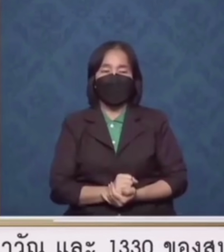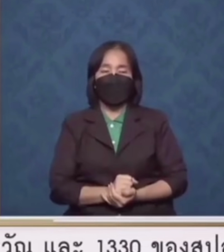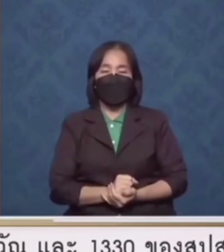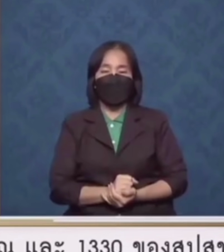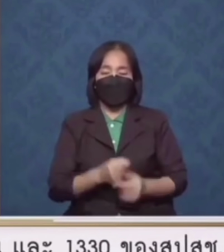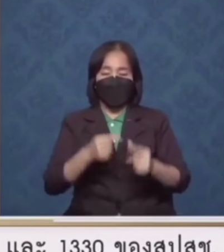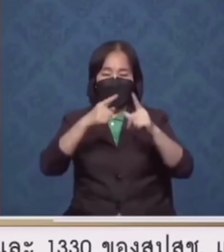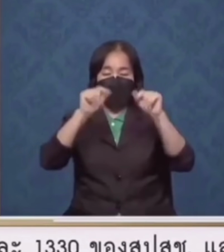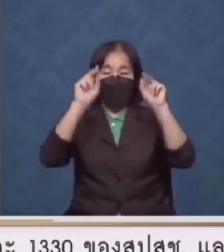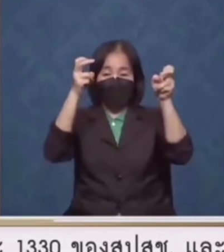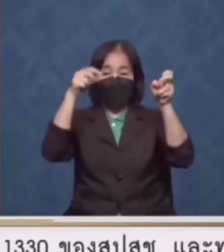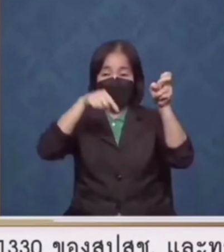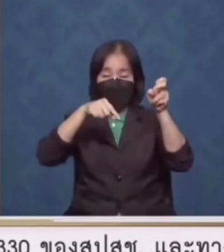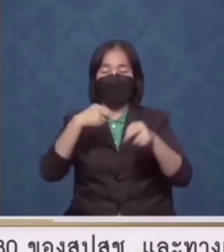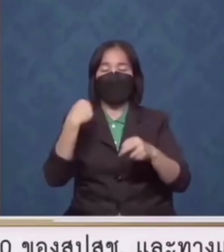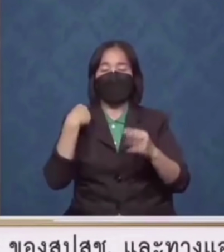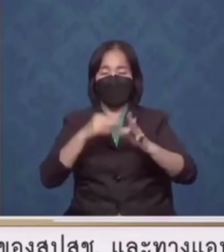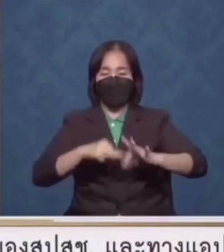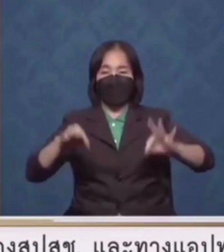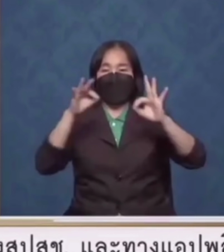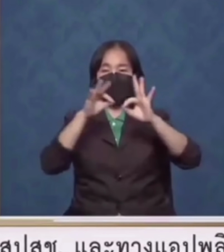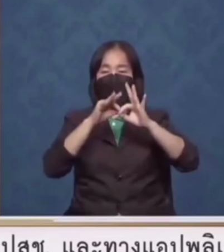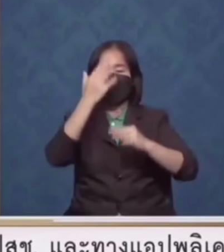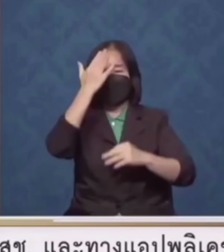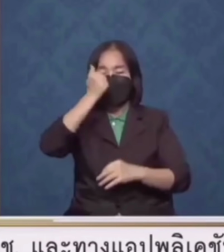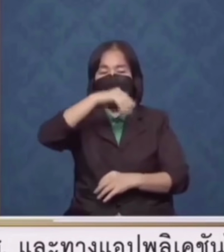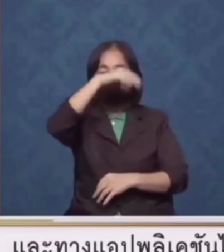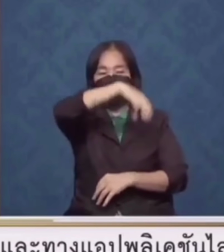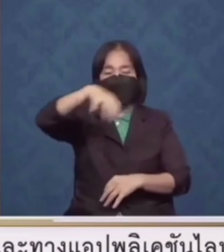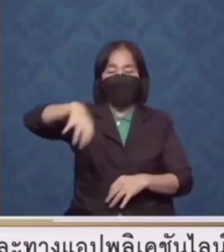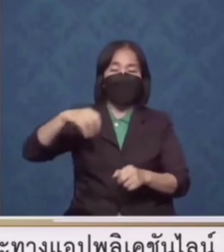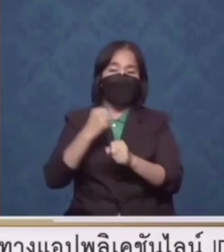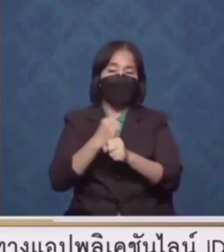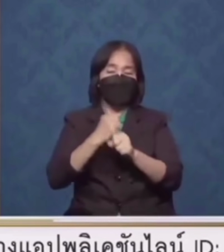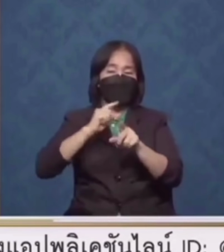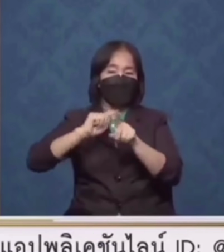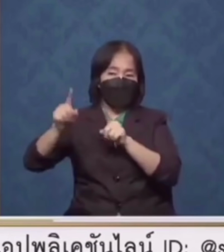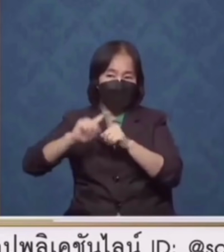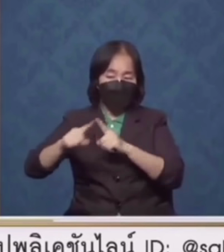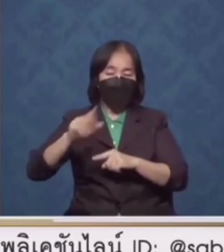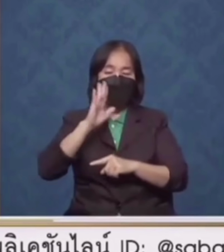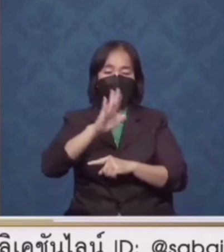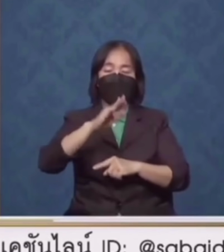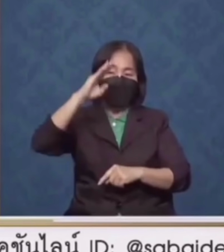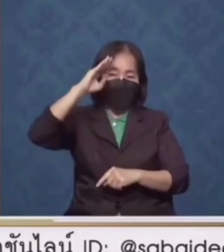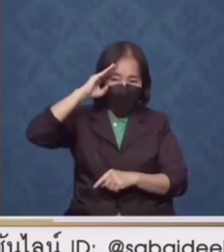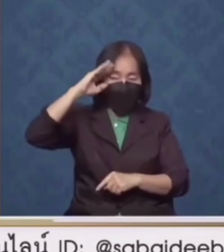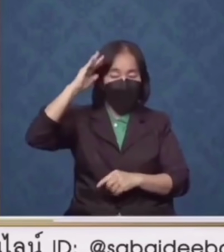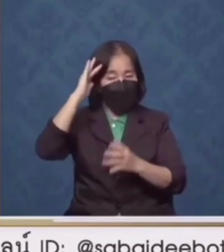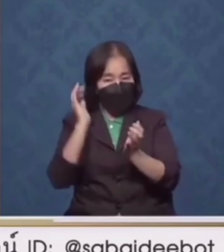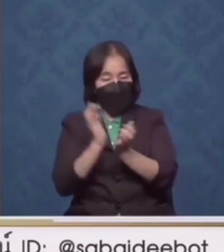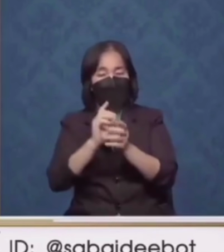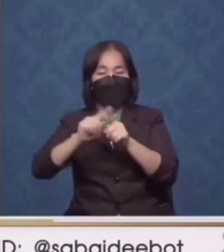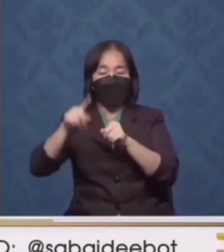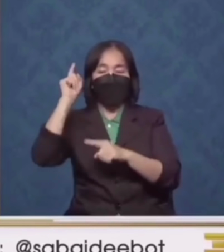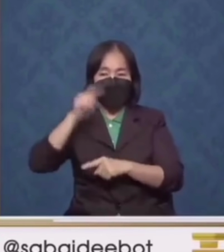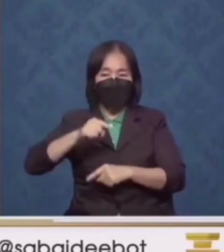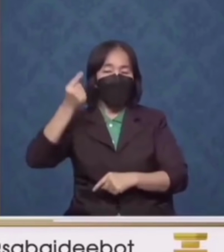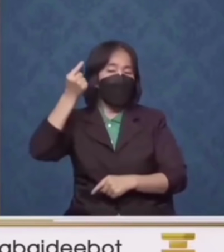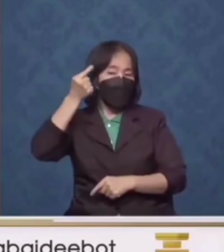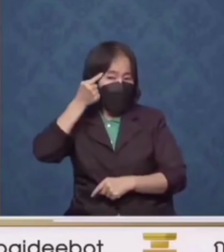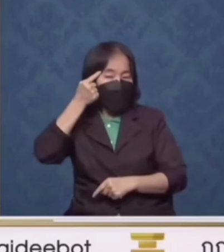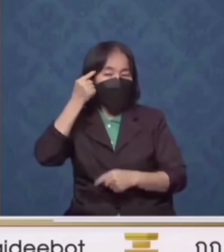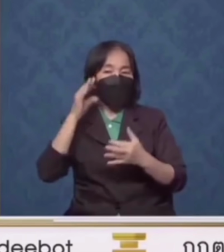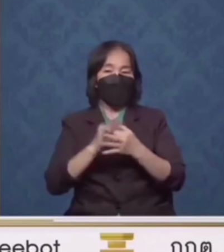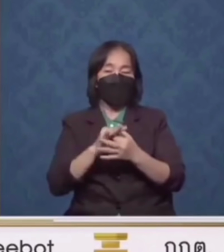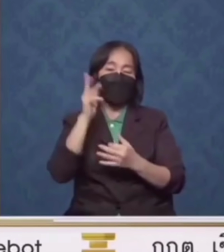ครับก็มีความจำเป็นนะครับที่หน่วยงานทุกหน่วยรวมทั้งหน่วยงานด้านมั่นคงเองก็จะต้องก้าวทันต่อสถานการณ์มีการ